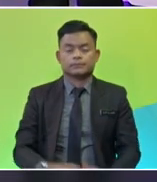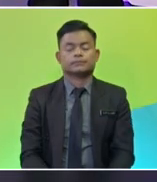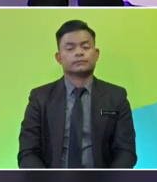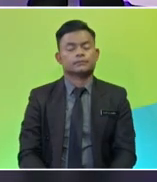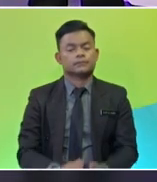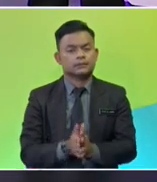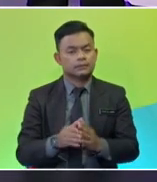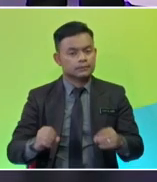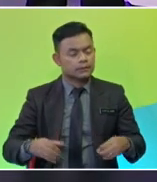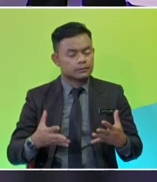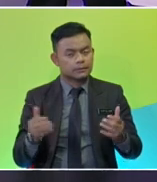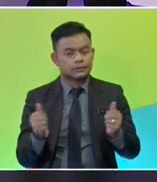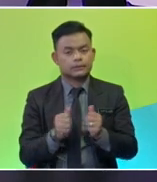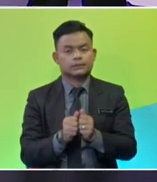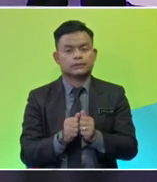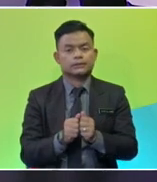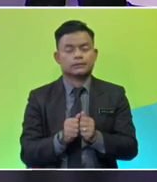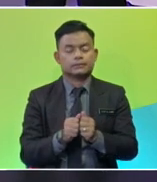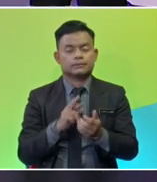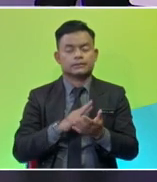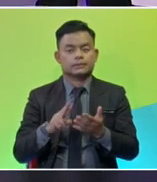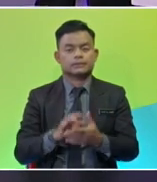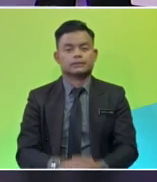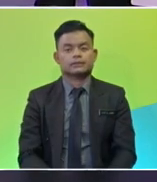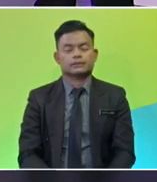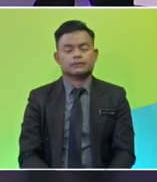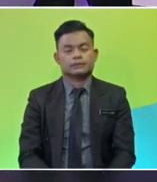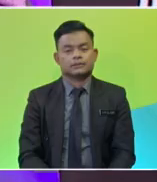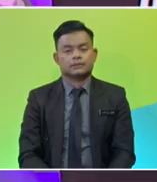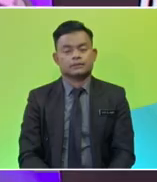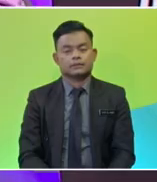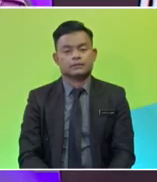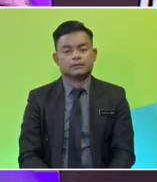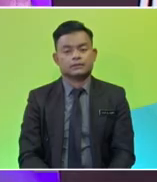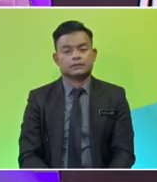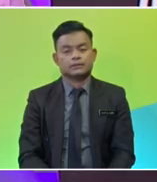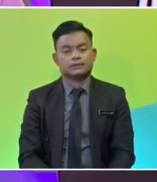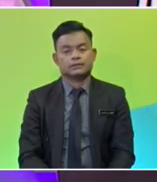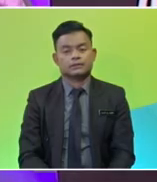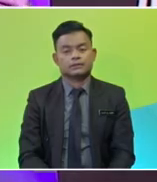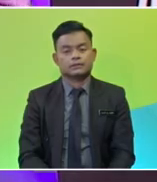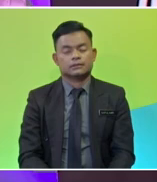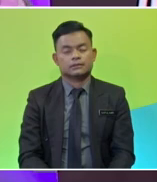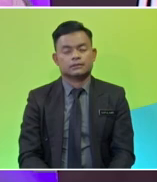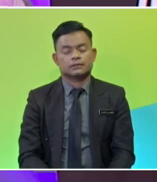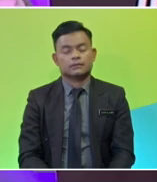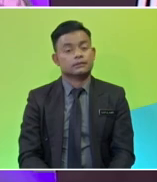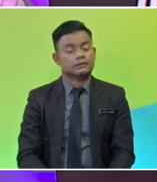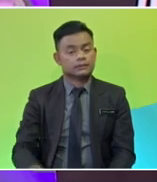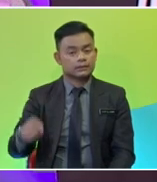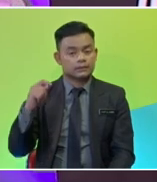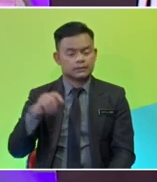pembelajaran saya pada hari ini telah memenuhi semua ruangan Tata ganjaran